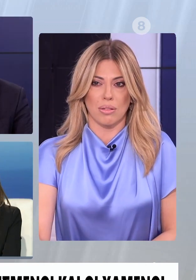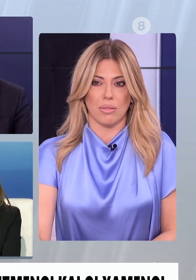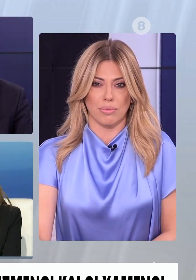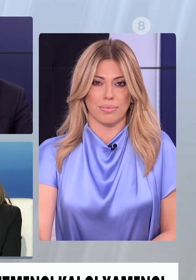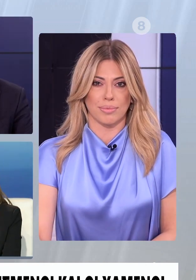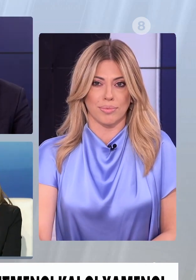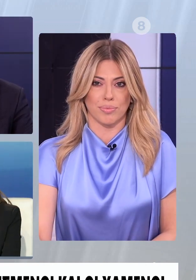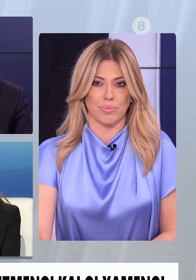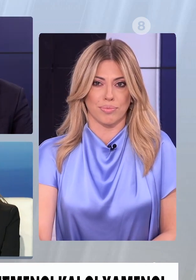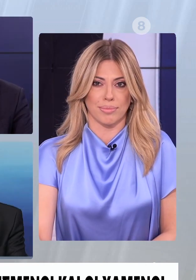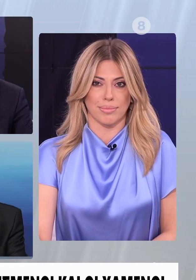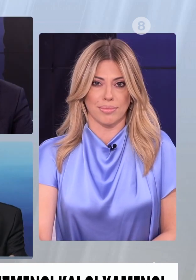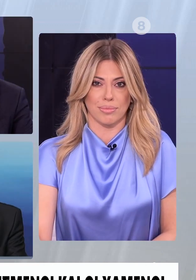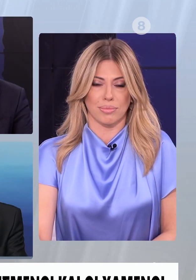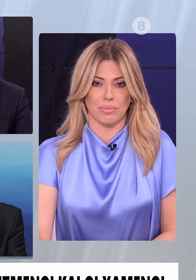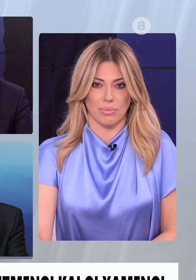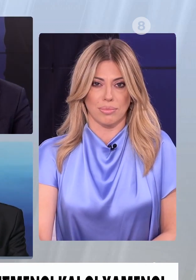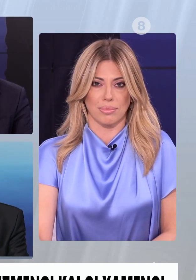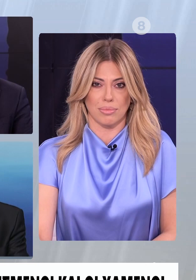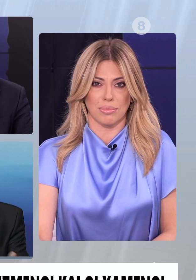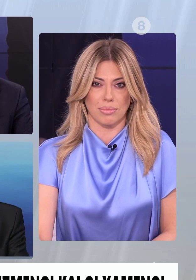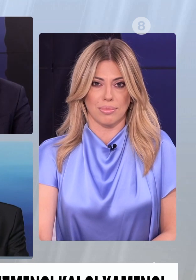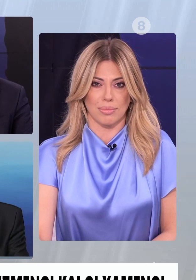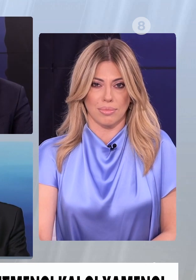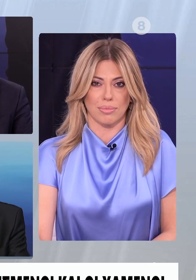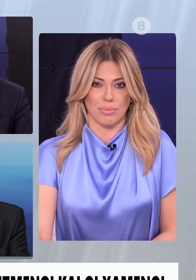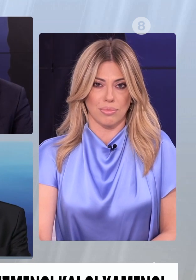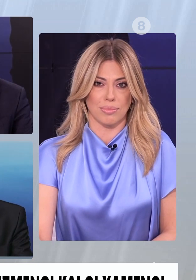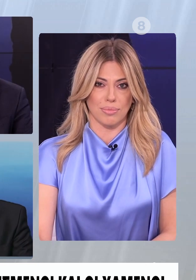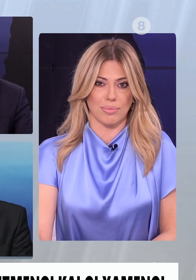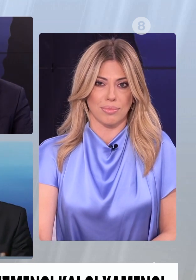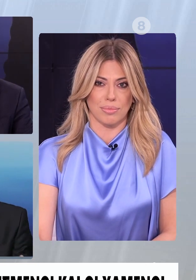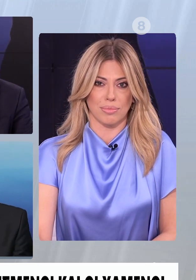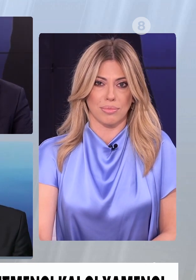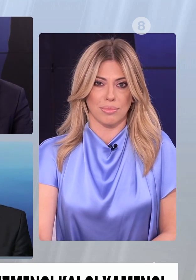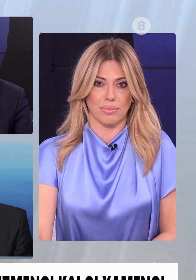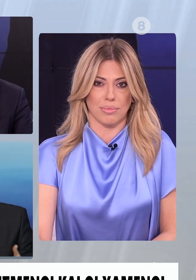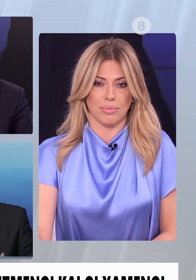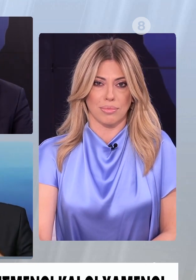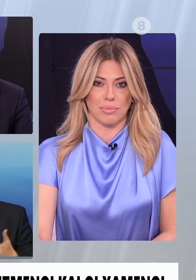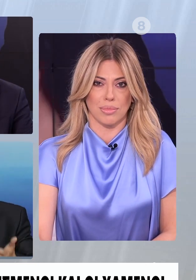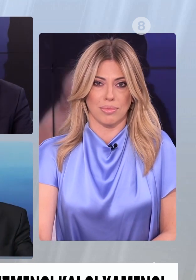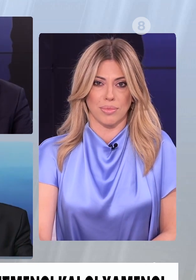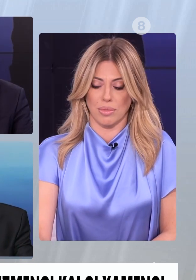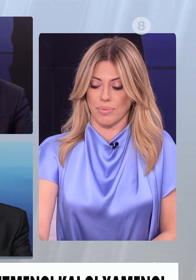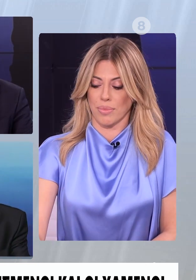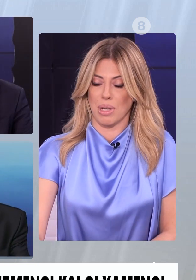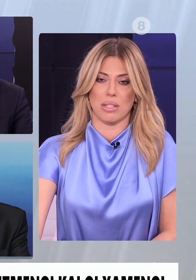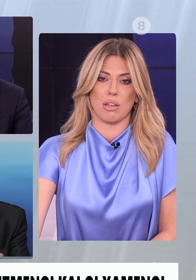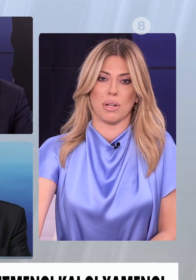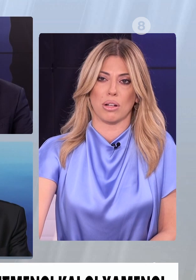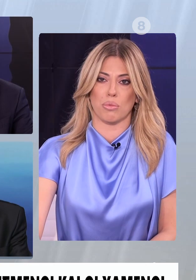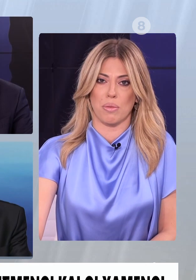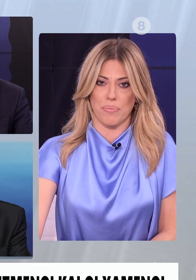κάλπη προκειμένου να δουν πού θέλει να πάει η χώρα, αν θέλει να πάει μπροστά, αν θέλει να προχωρήσει με τα ρυθμιστικά, αν θέλει να υπάρξει μια λύση υπευθυνότητας ή θέλουμε να